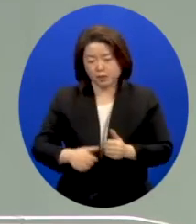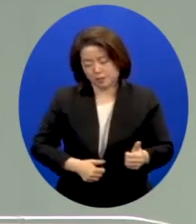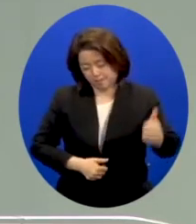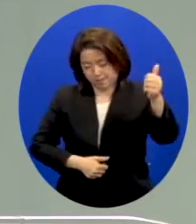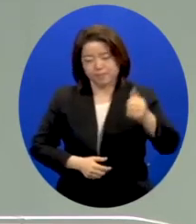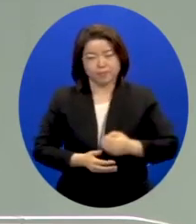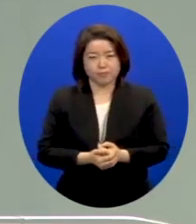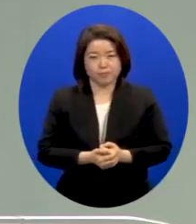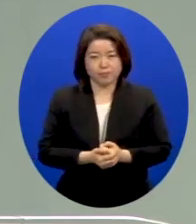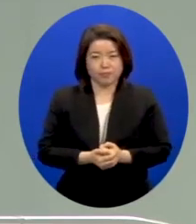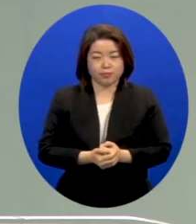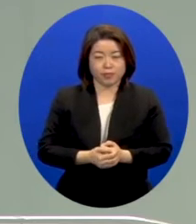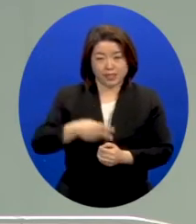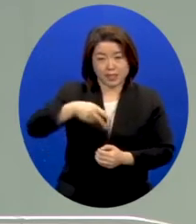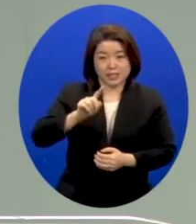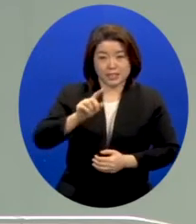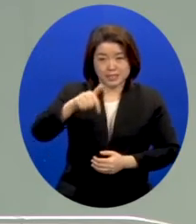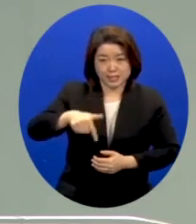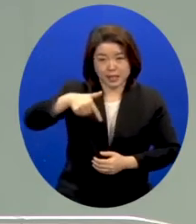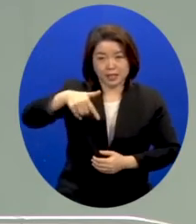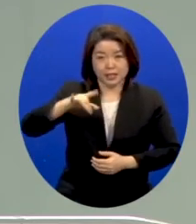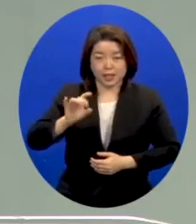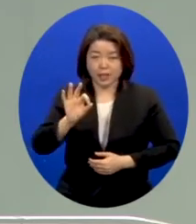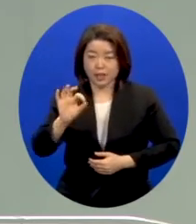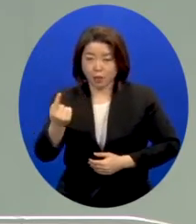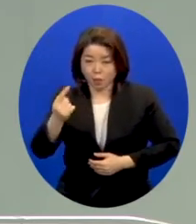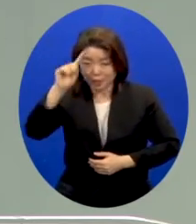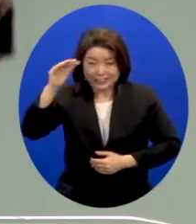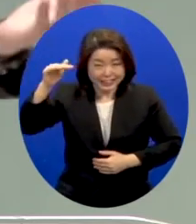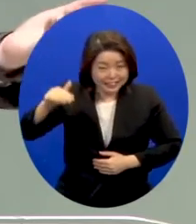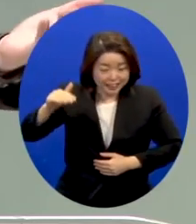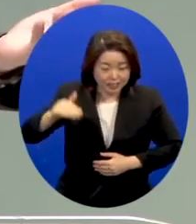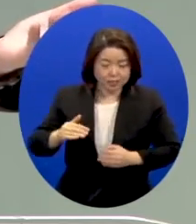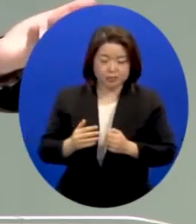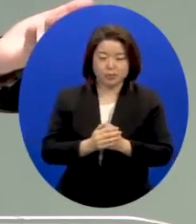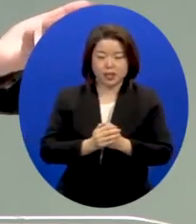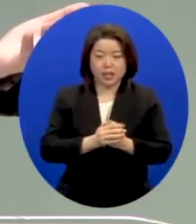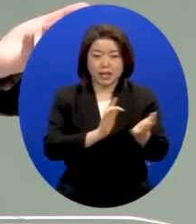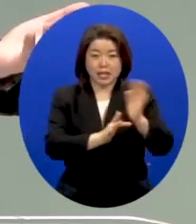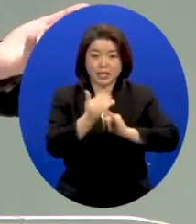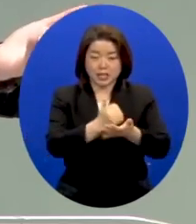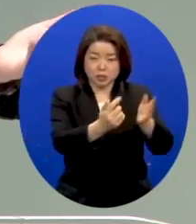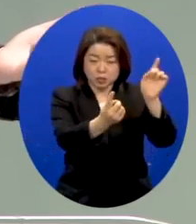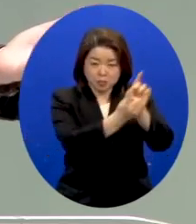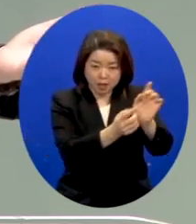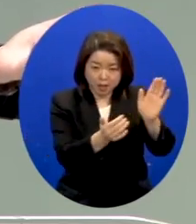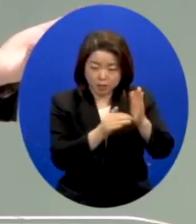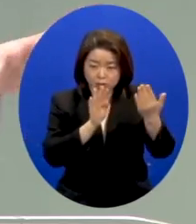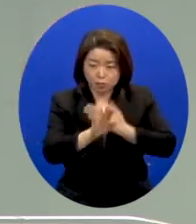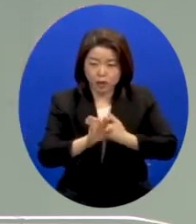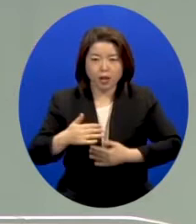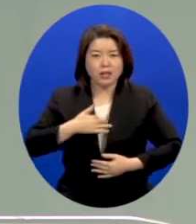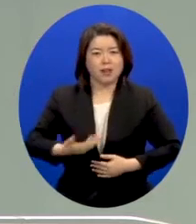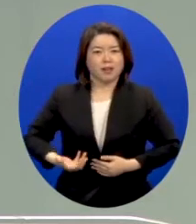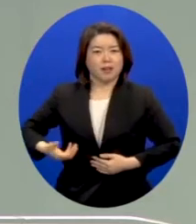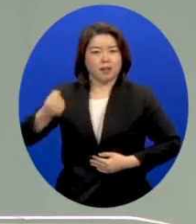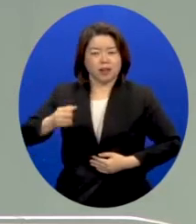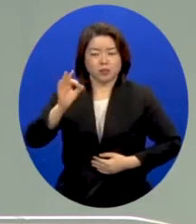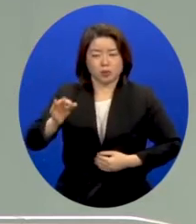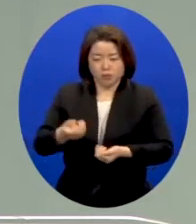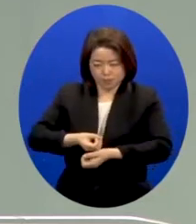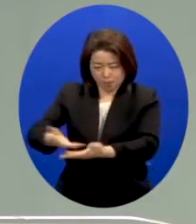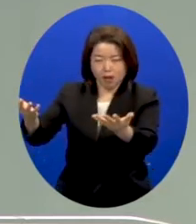삭개오가 예수님을 만나고 그는 자기의 가지는 재산 다 나누어 주었습니다 그런 분이